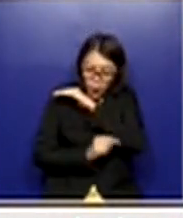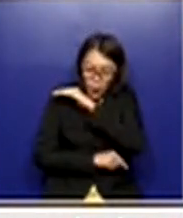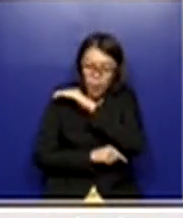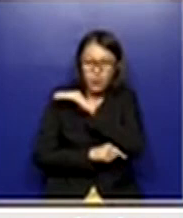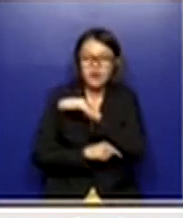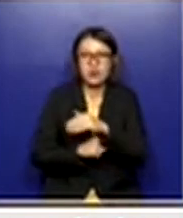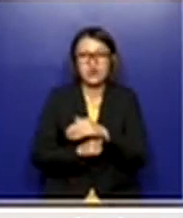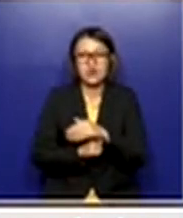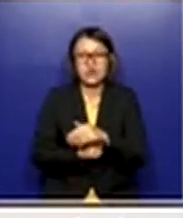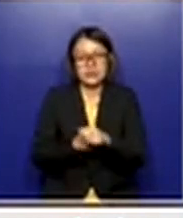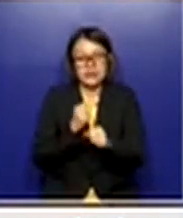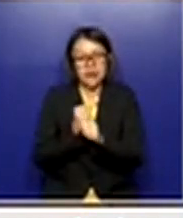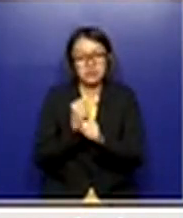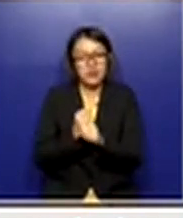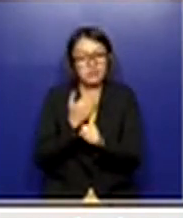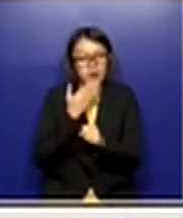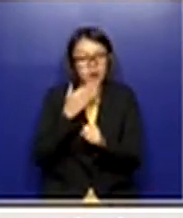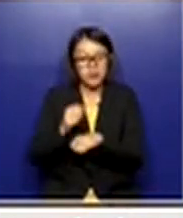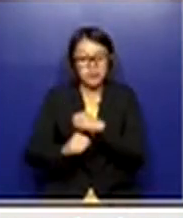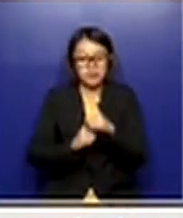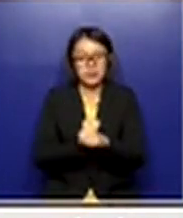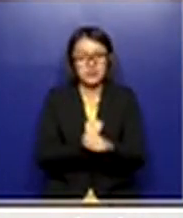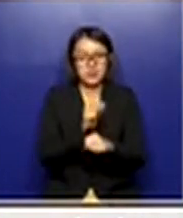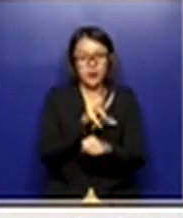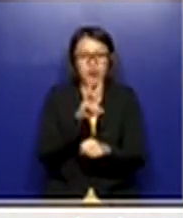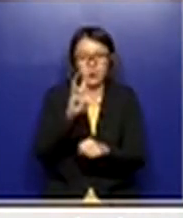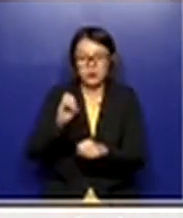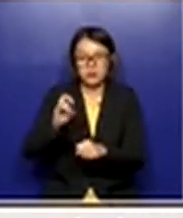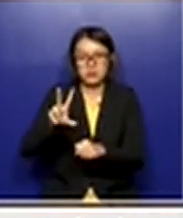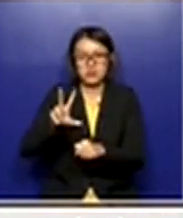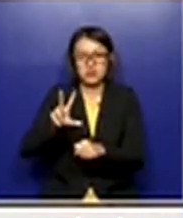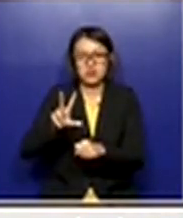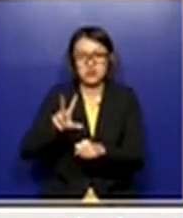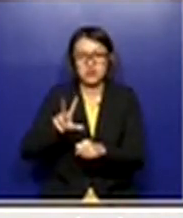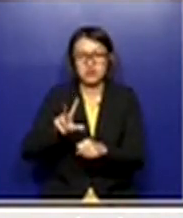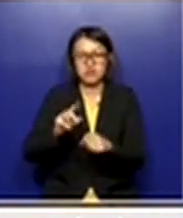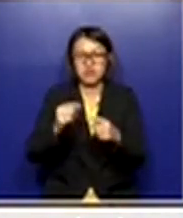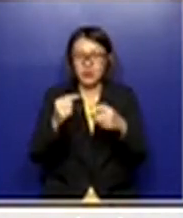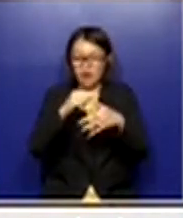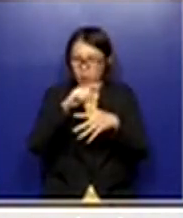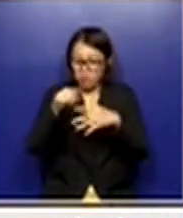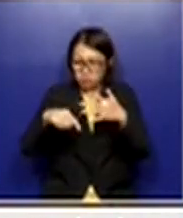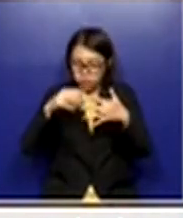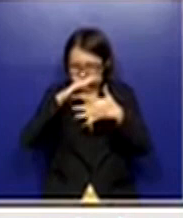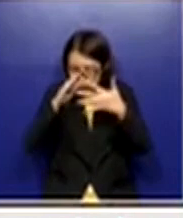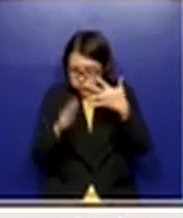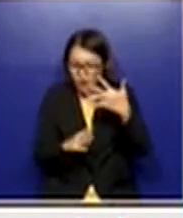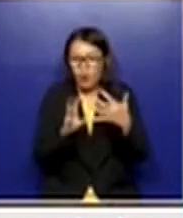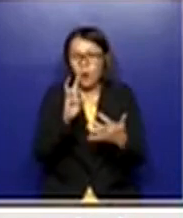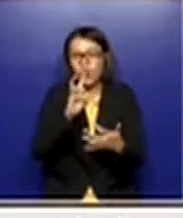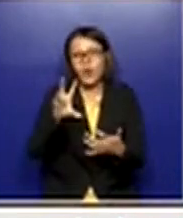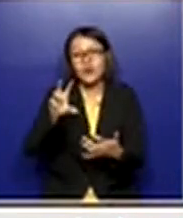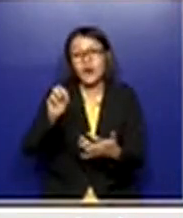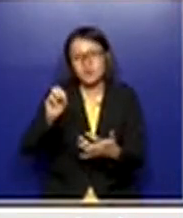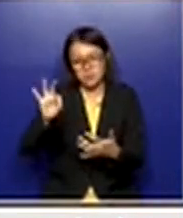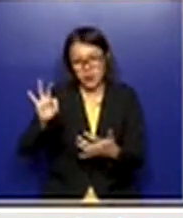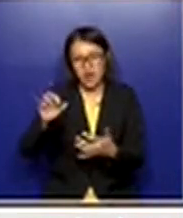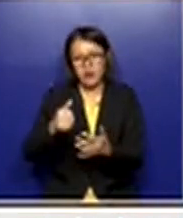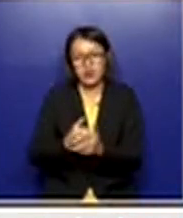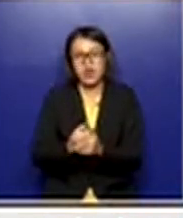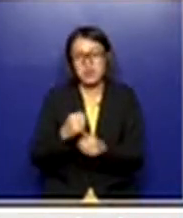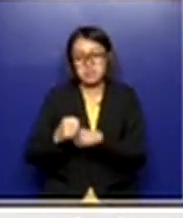PBS ได้ทำตลอดปี62นั้นมีจำนวนทั้งสิ้น699ชิ้นแล้วก็ในปี63ประมาณครึ่